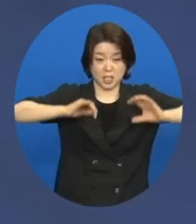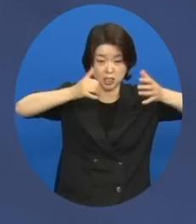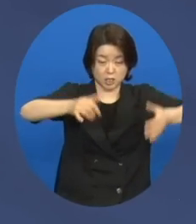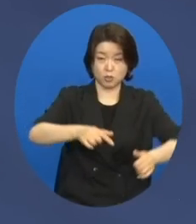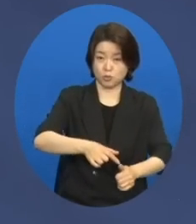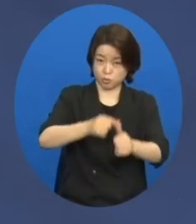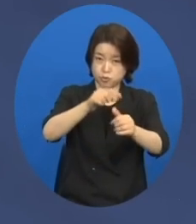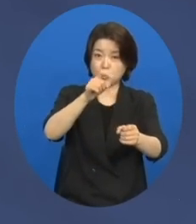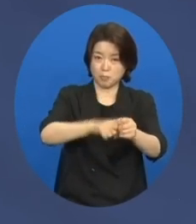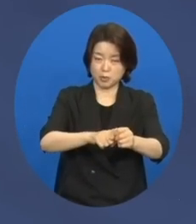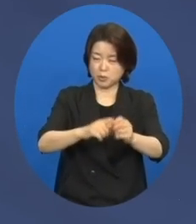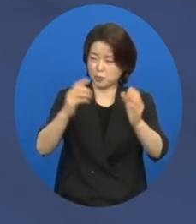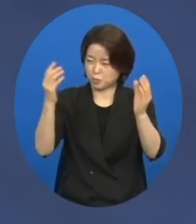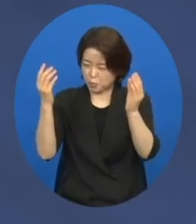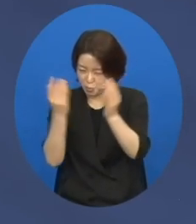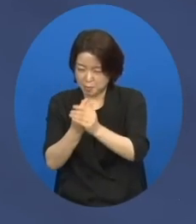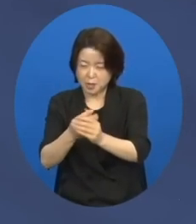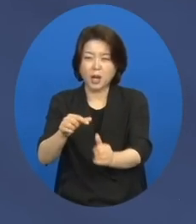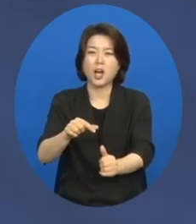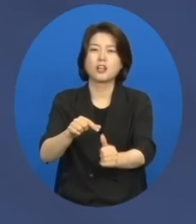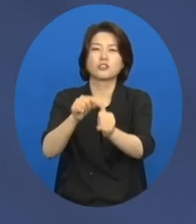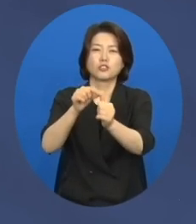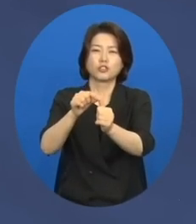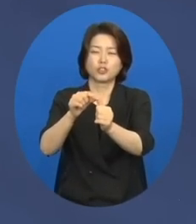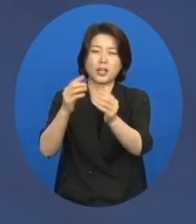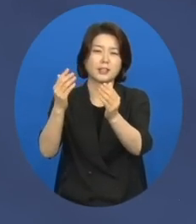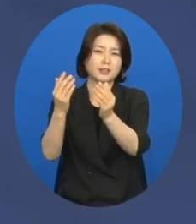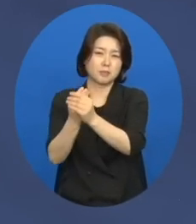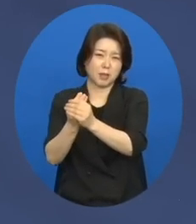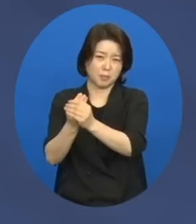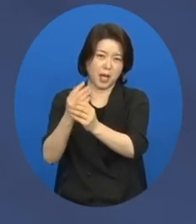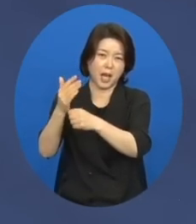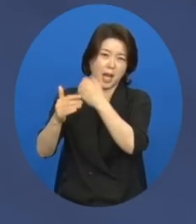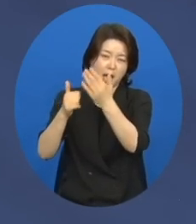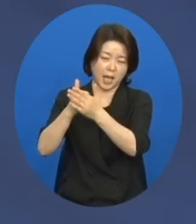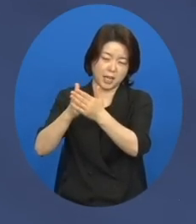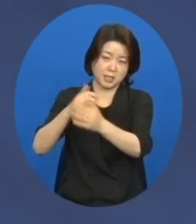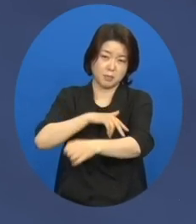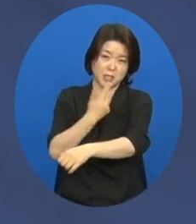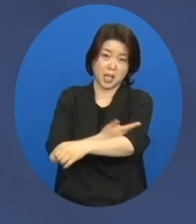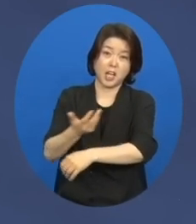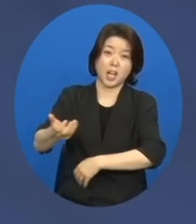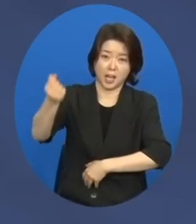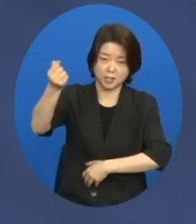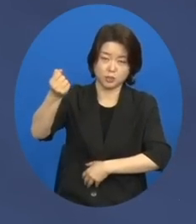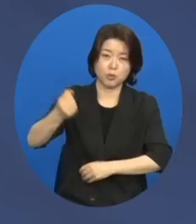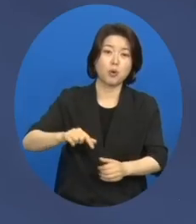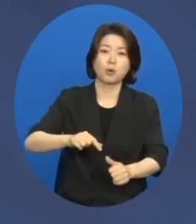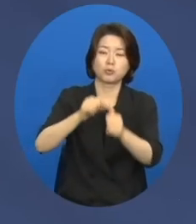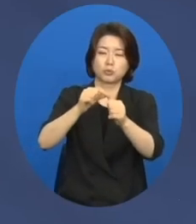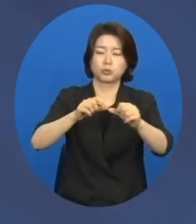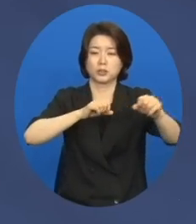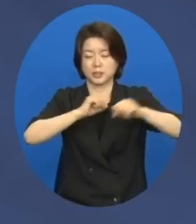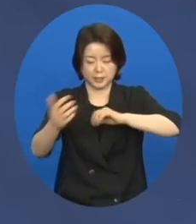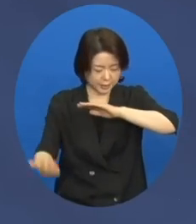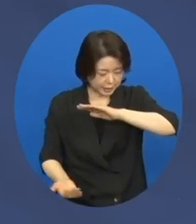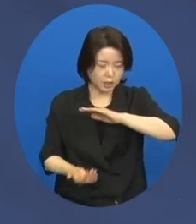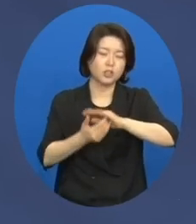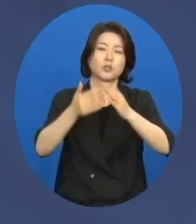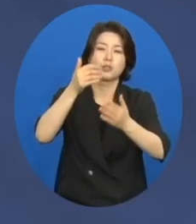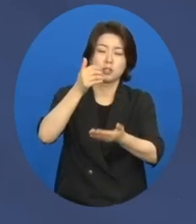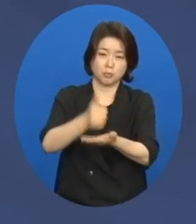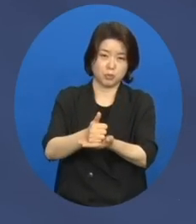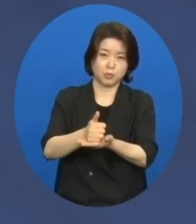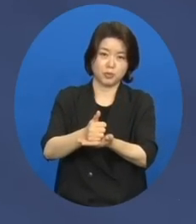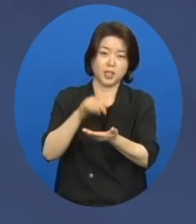위해서 완벽한 구원의, 완벽한 하나님의 구원의 자격을 가지시고 구원을, 역사를 이루신 분, 그분이